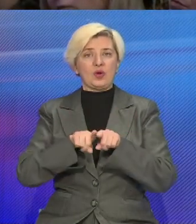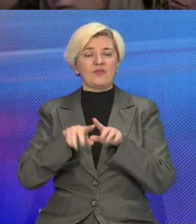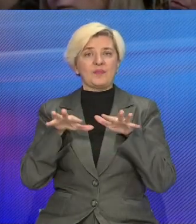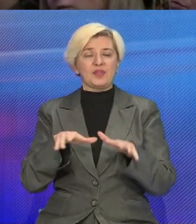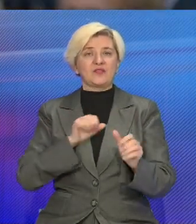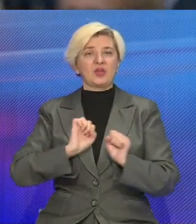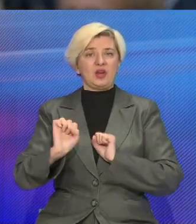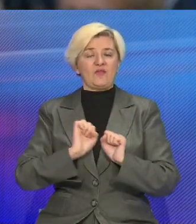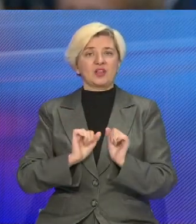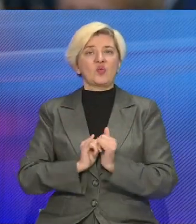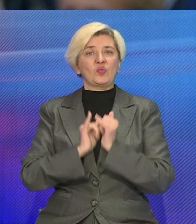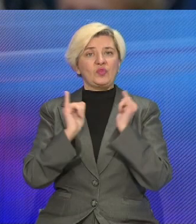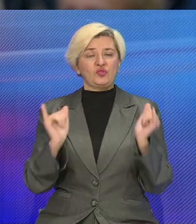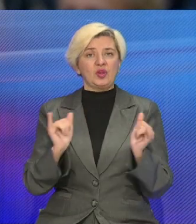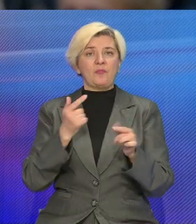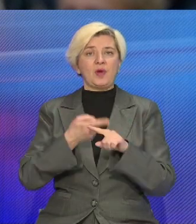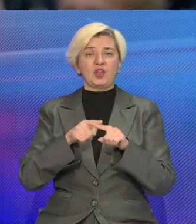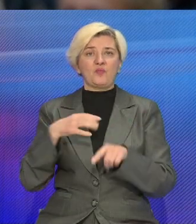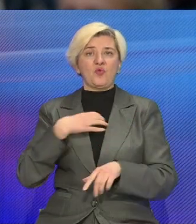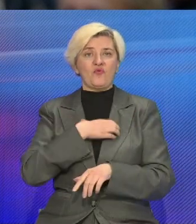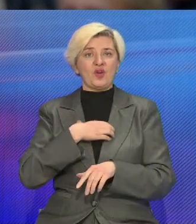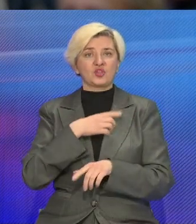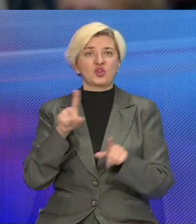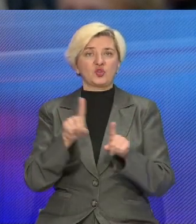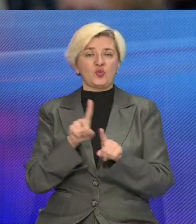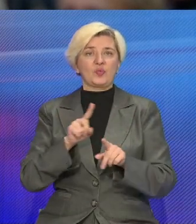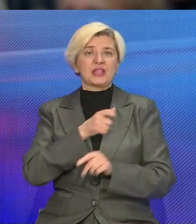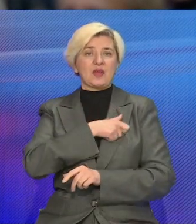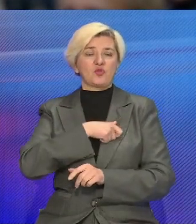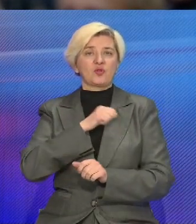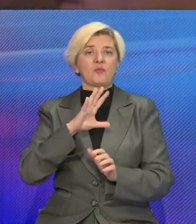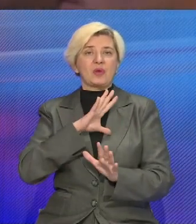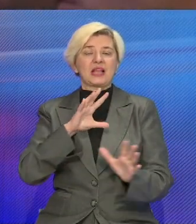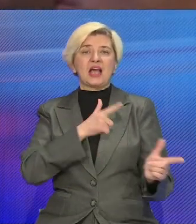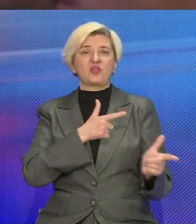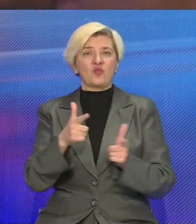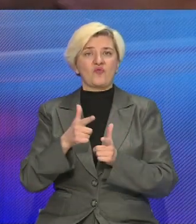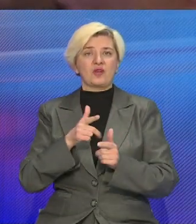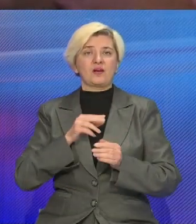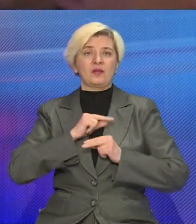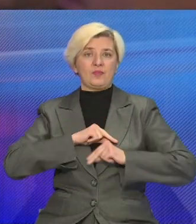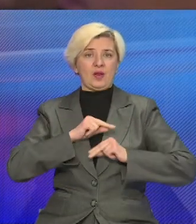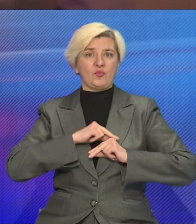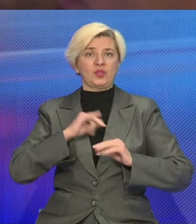совети депутатов нового скликання были готовы самоотдано працювати і повышать добробыт гродзенцев.